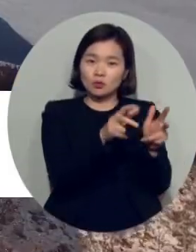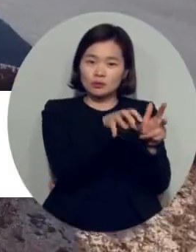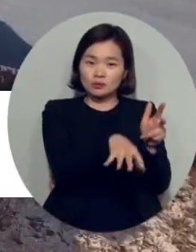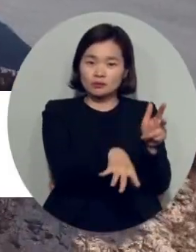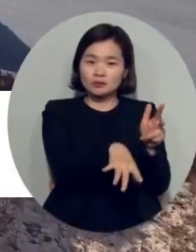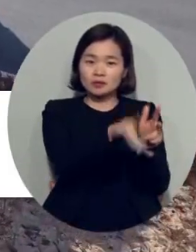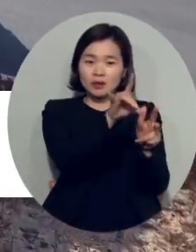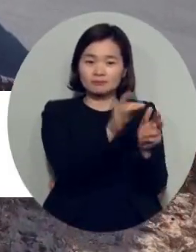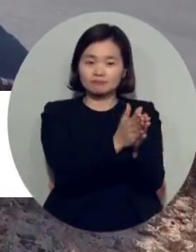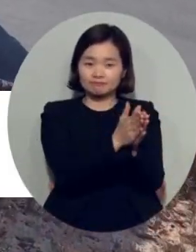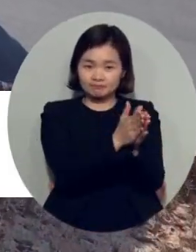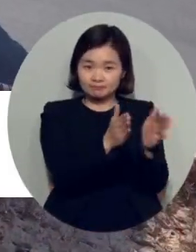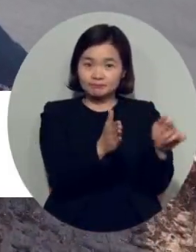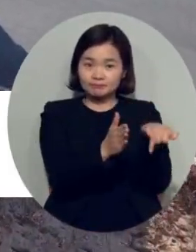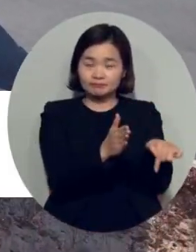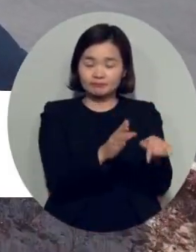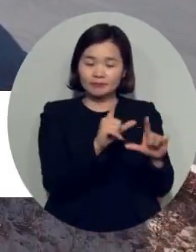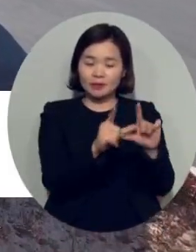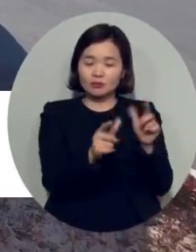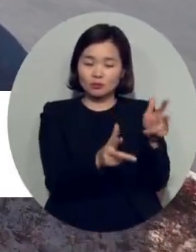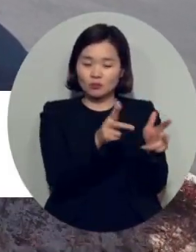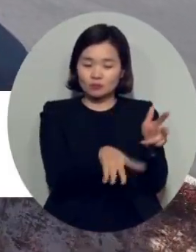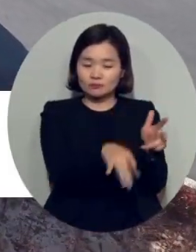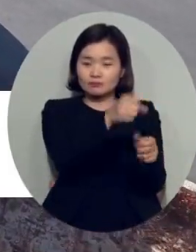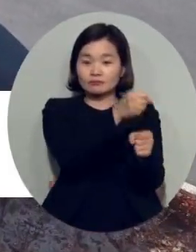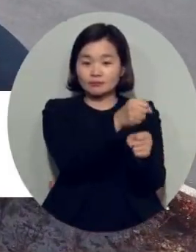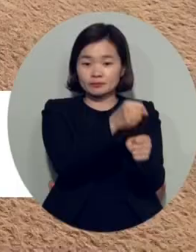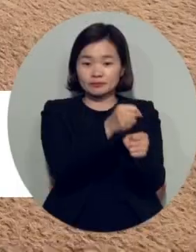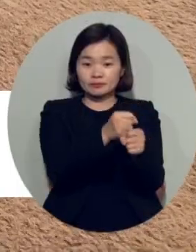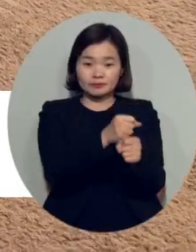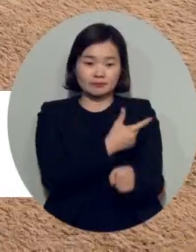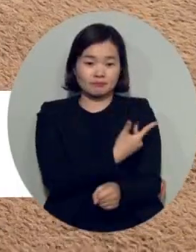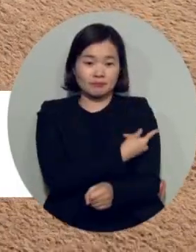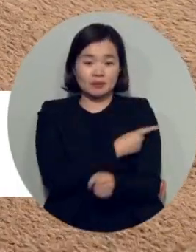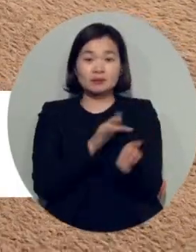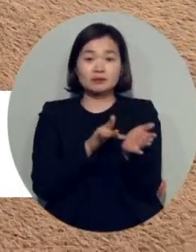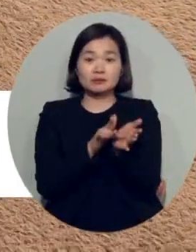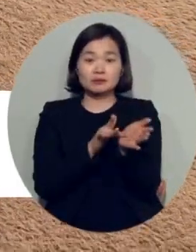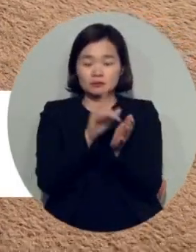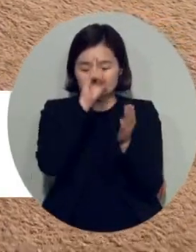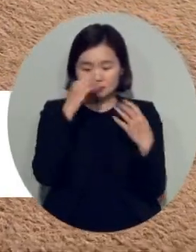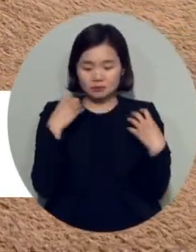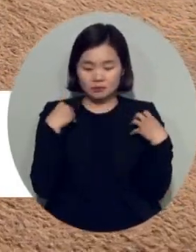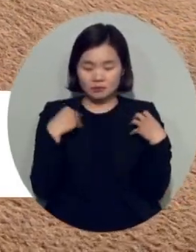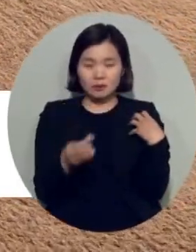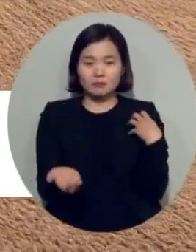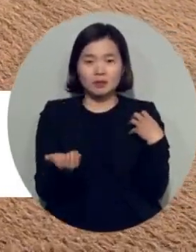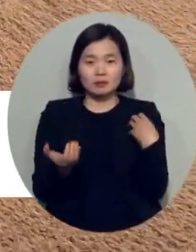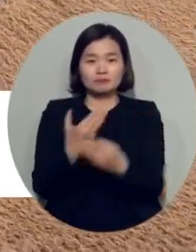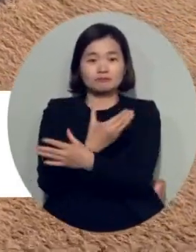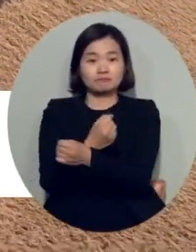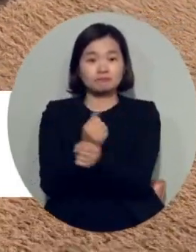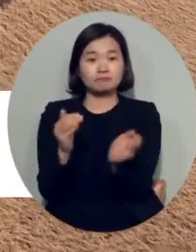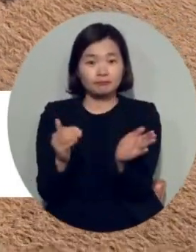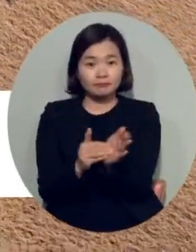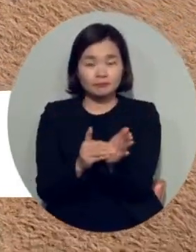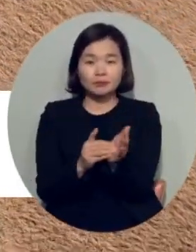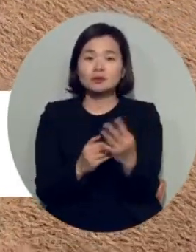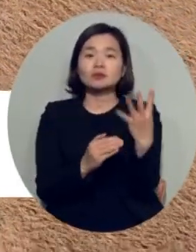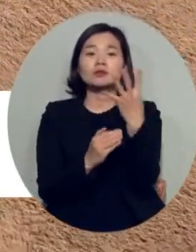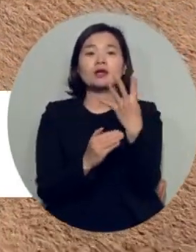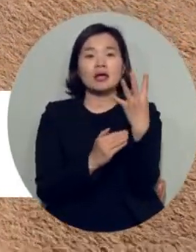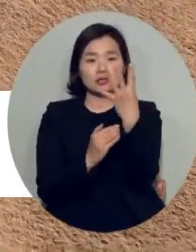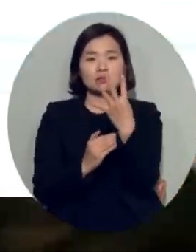처음으로 출하됐습니다. 안동 공장에서 생산된 노바백스 백신은 정부와 선구매 계약을 통해 모두